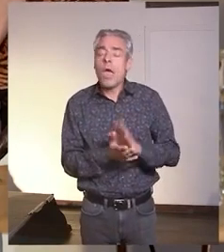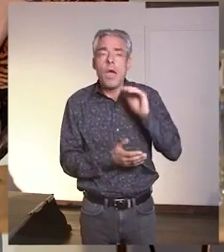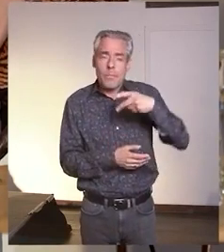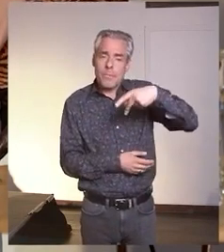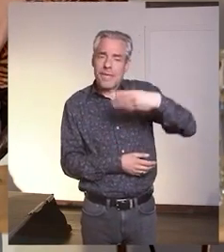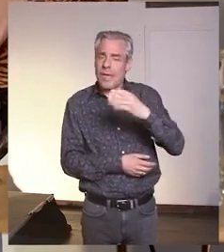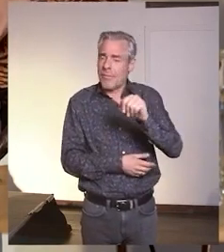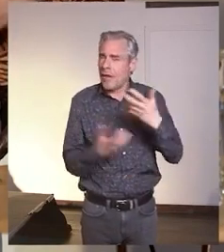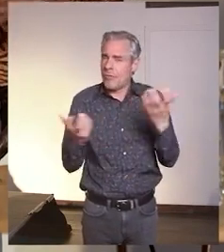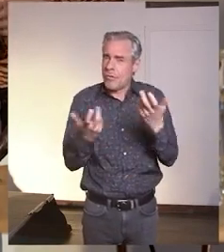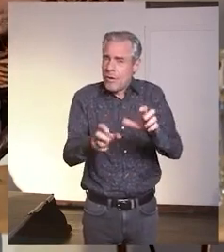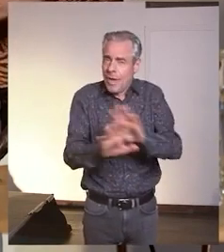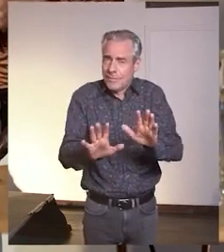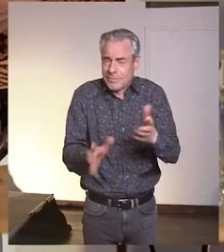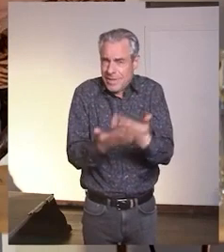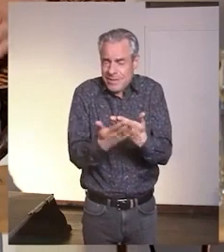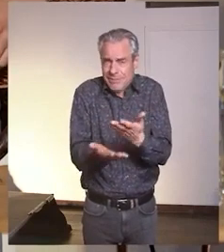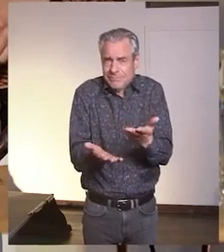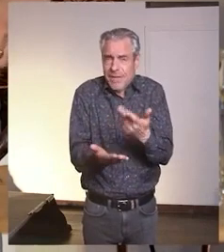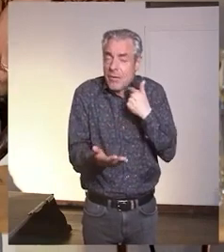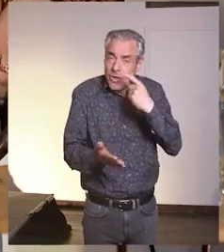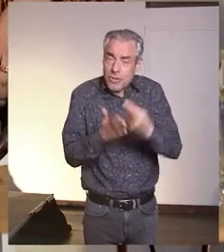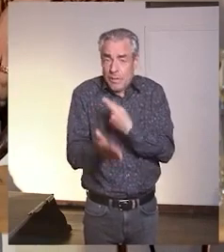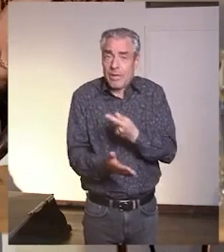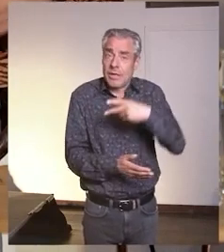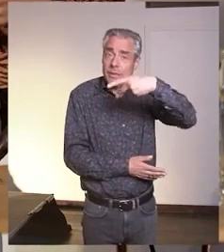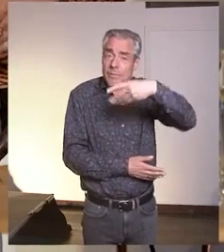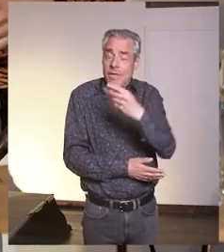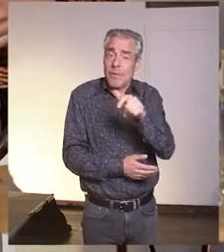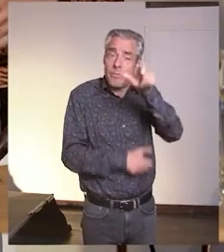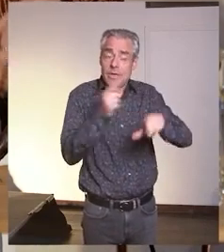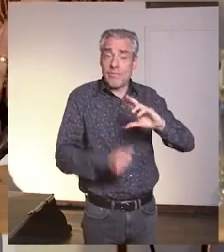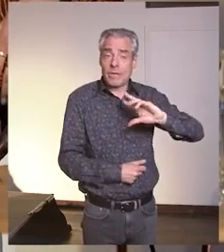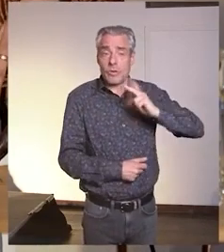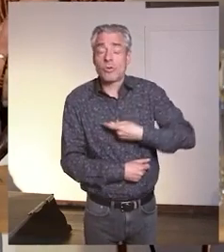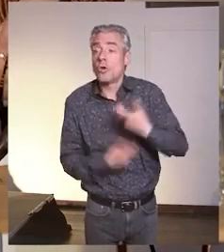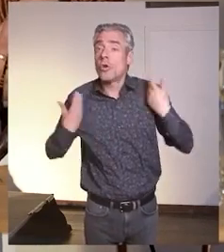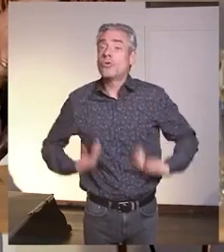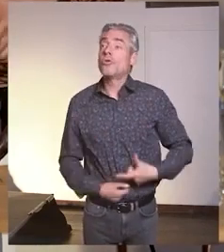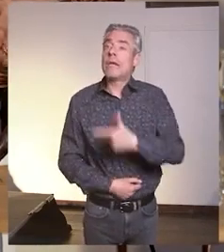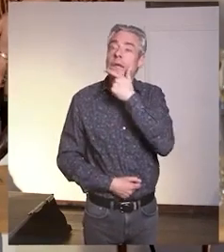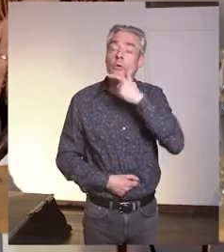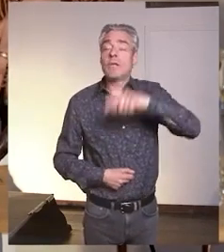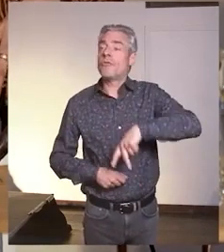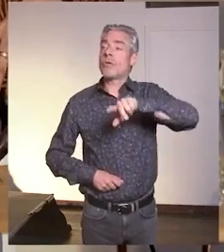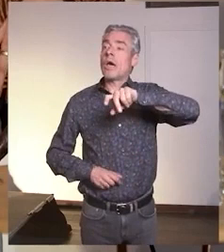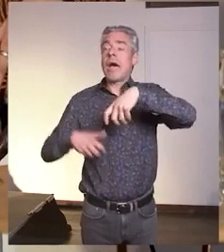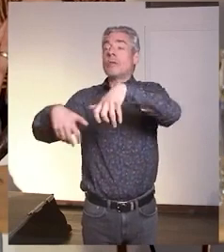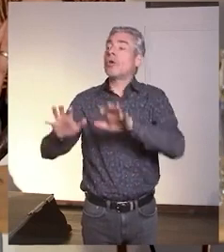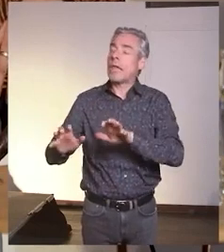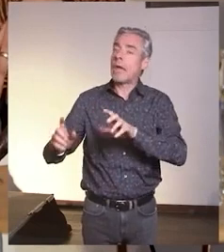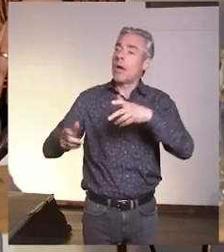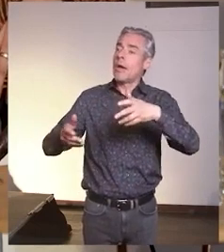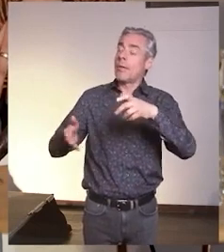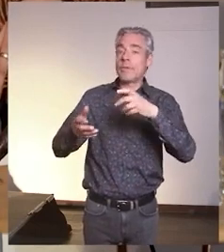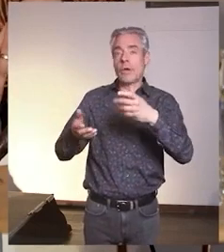voulait, qu'on a eue. Donc, comme je l'ai dit, je le redis, elle n'est pas ouverte aux personnes trans. Nous, les Gouines, on doit passer devant un notaire et payer des frais pour